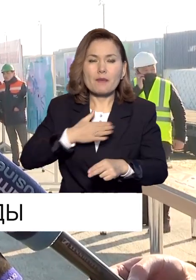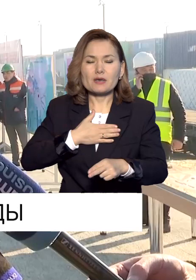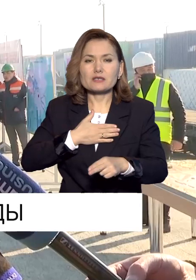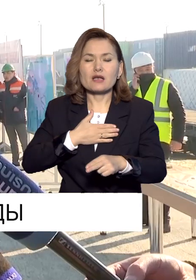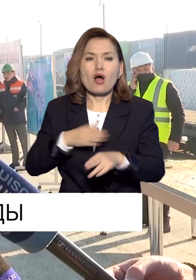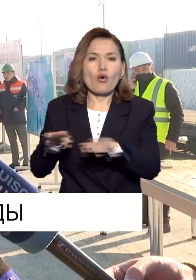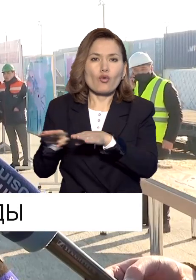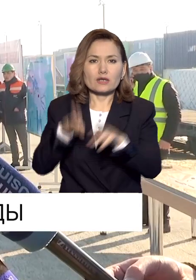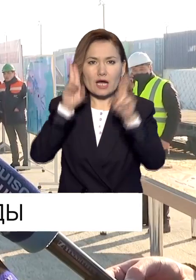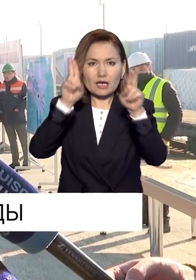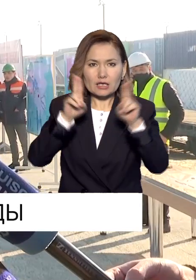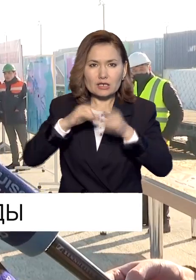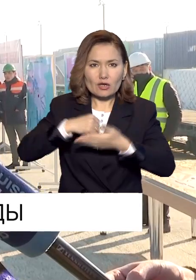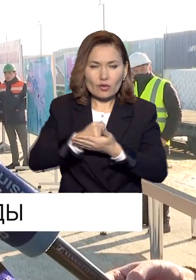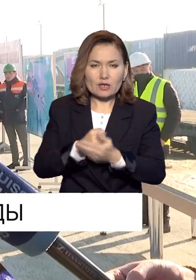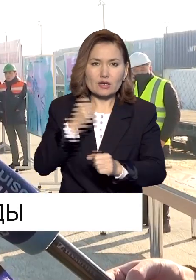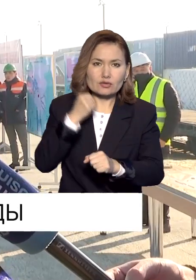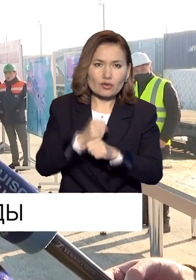ереже орнатып,